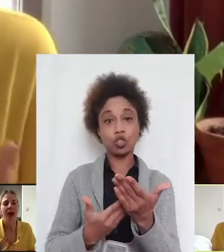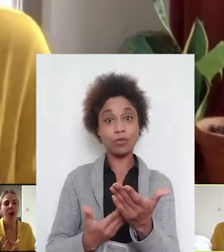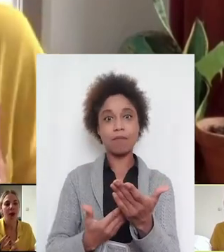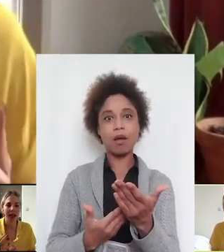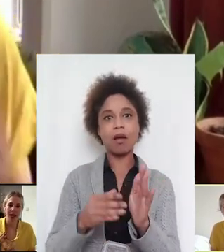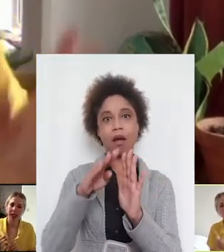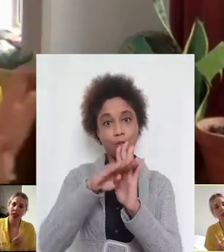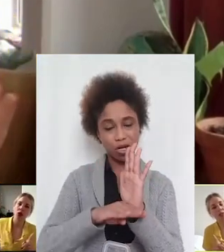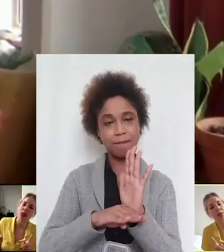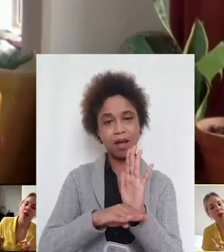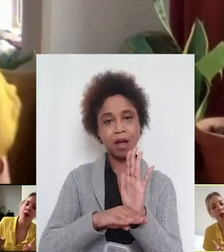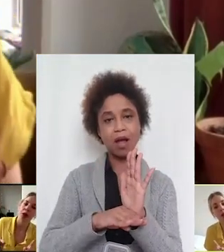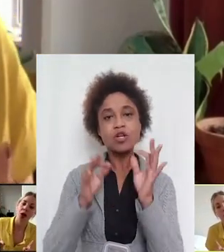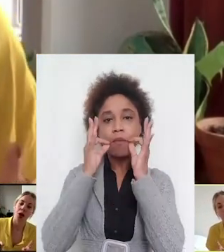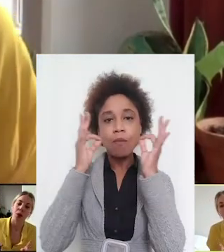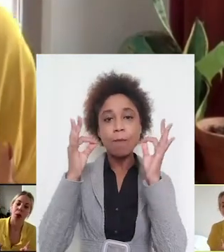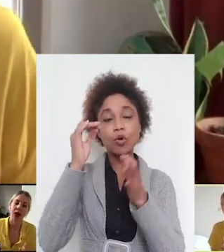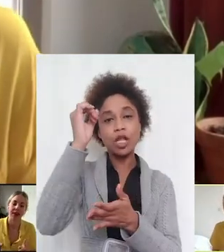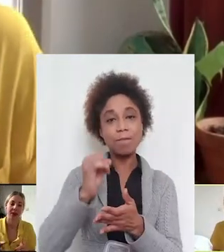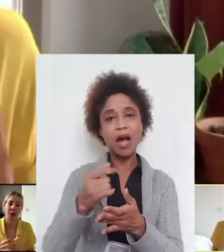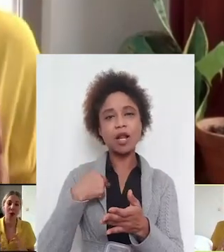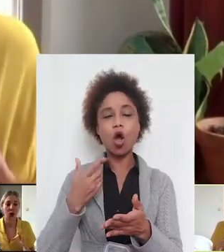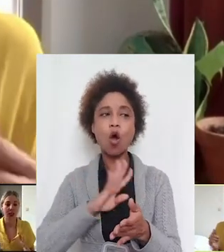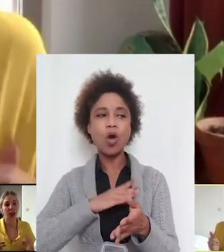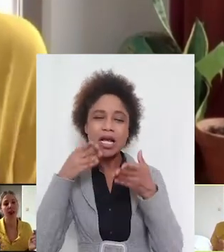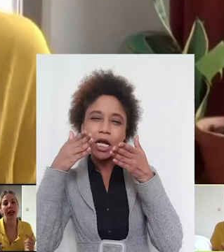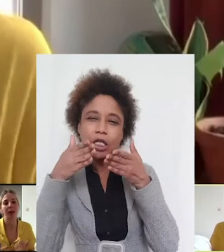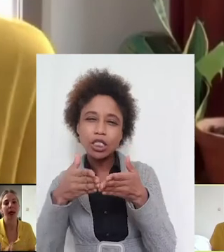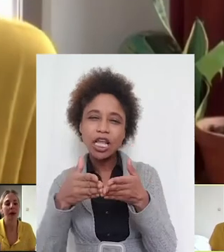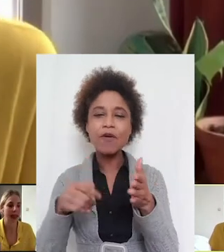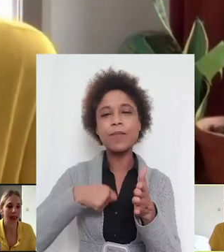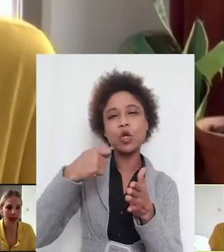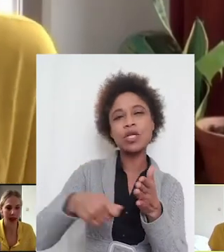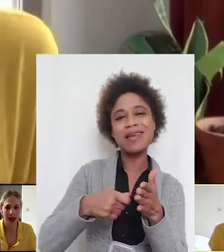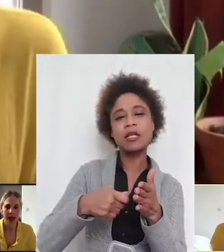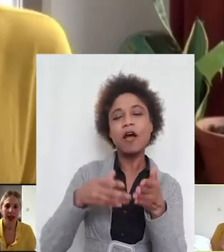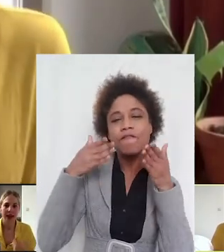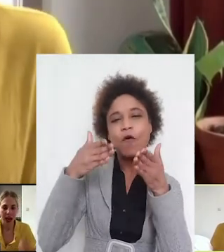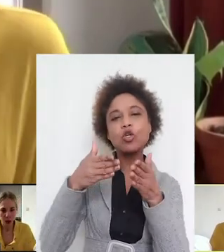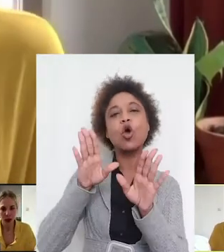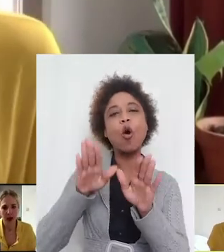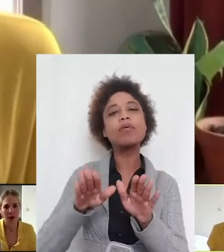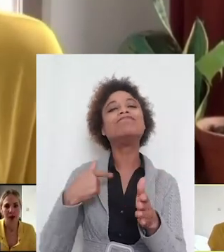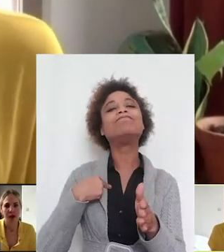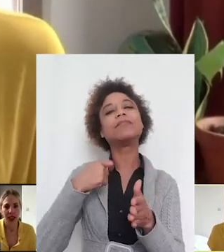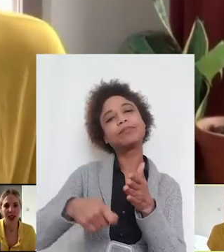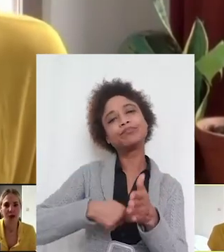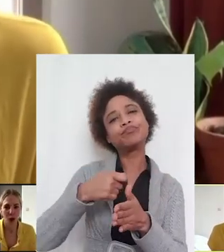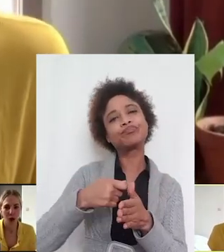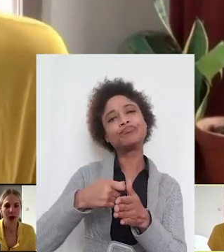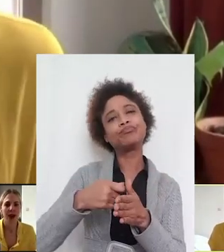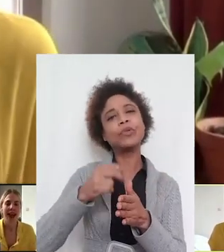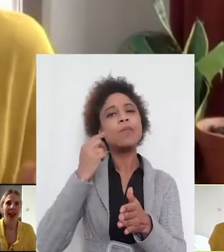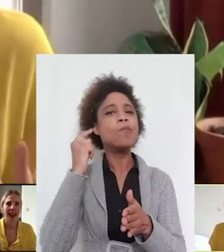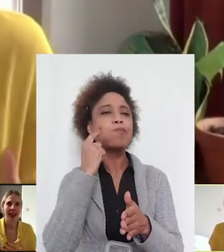En we hebben volledig inclusieve projecten, waar de focus echt op het experiment ligt. Het uitproberen van verschillende